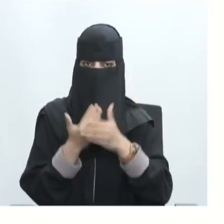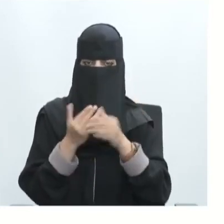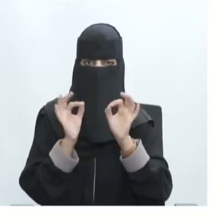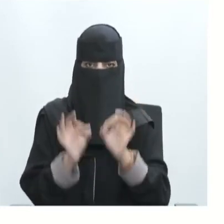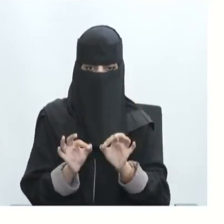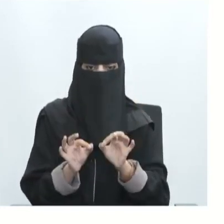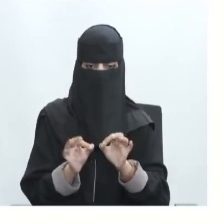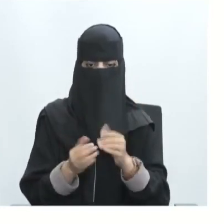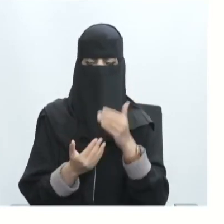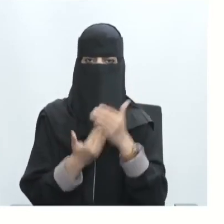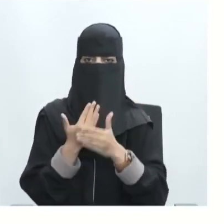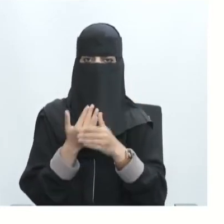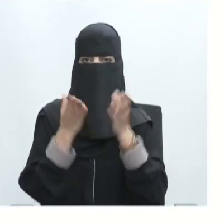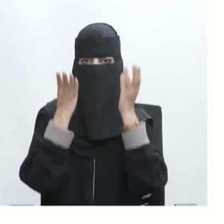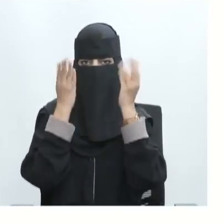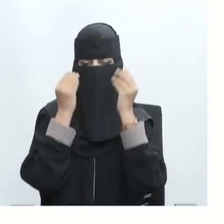بتجدد